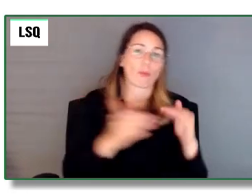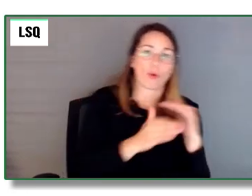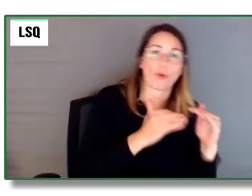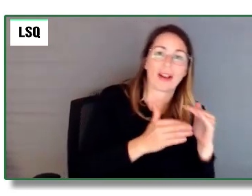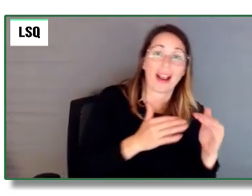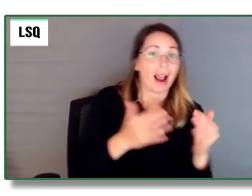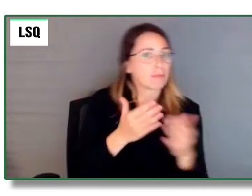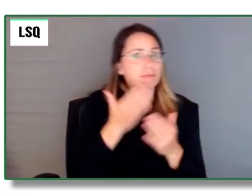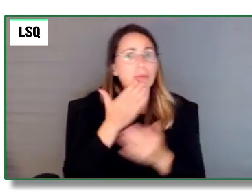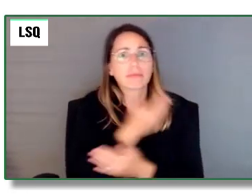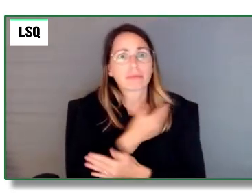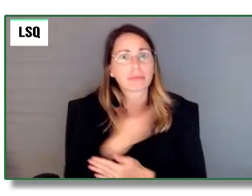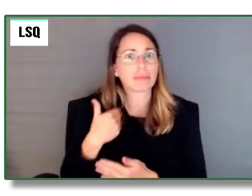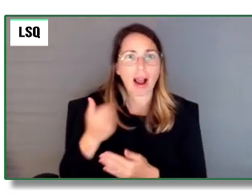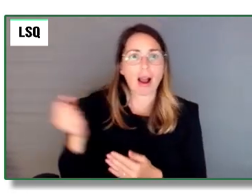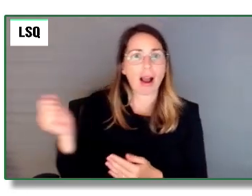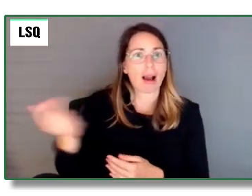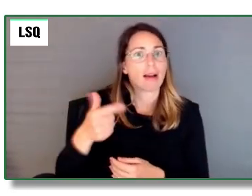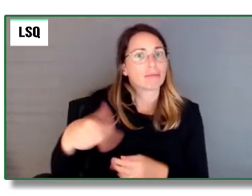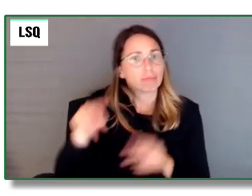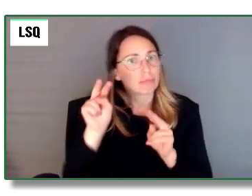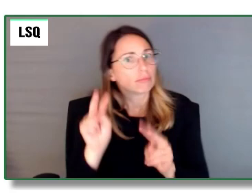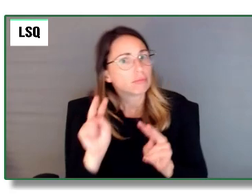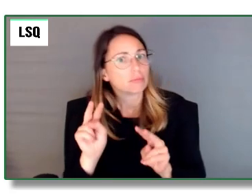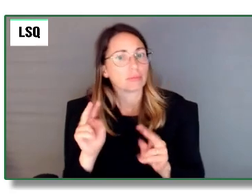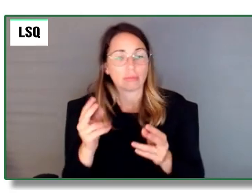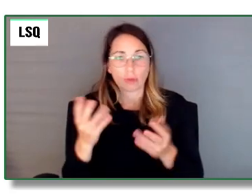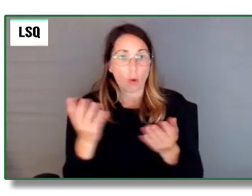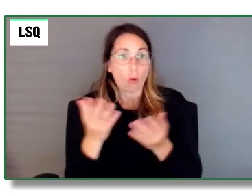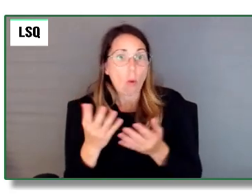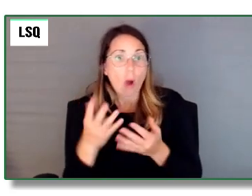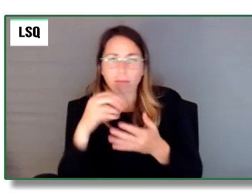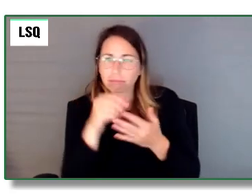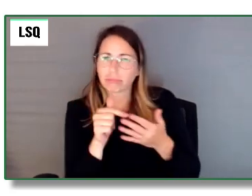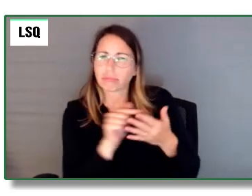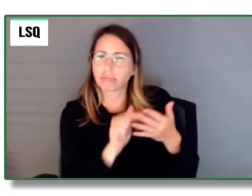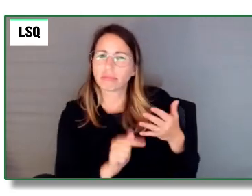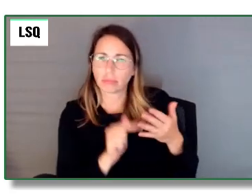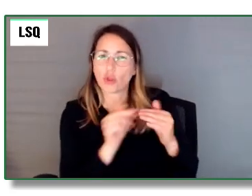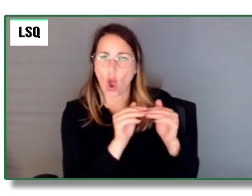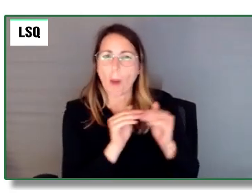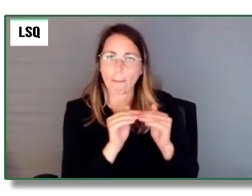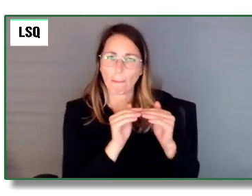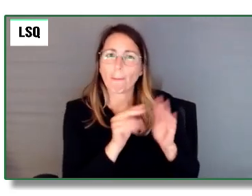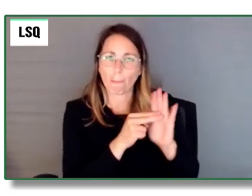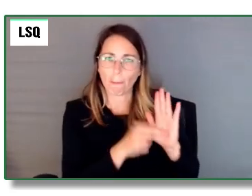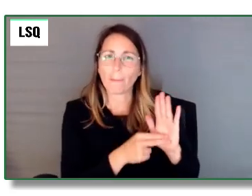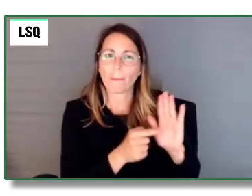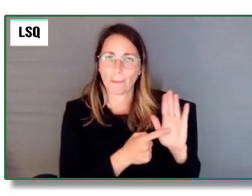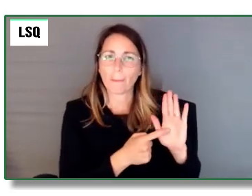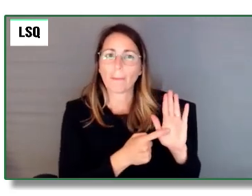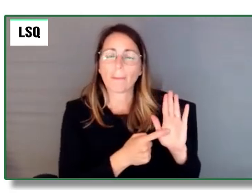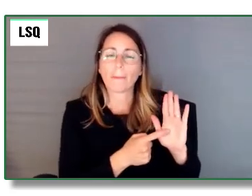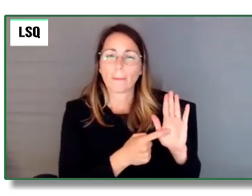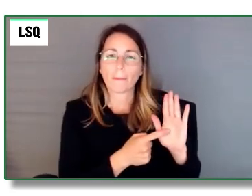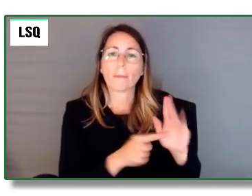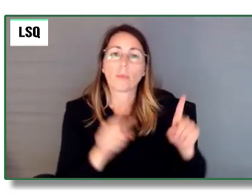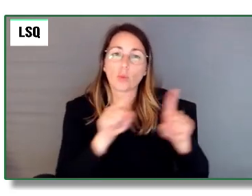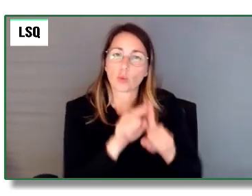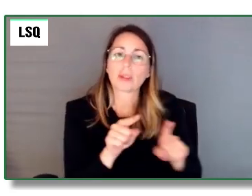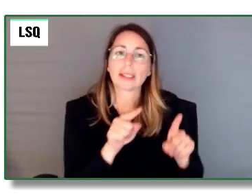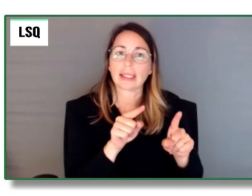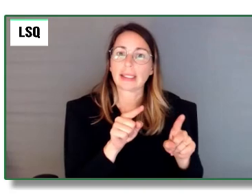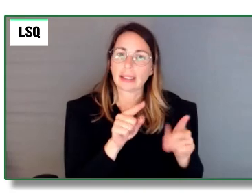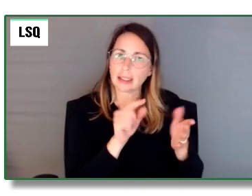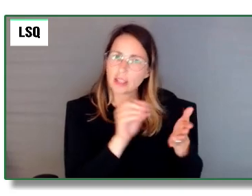de regarder ce que comprend la norme et également d'écrire et indiquer ce qui manque et de soumettre des